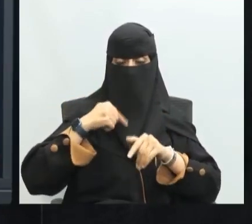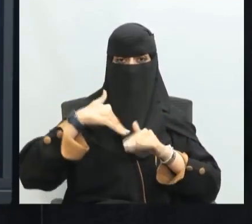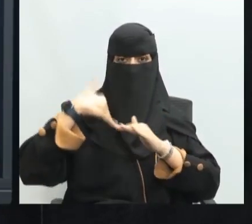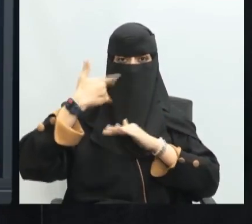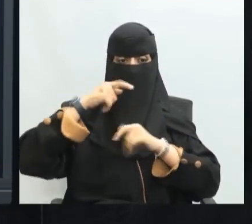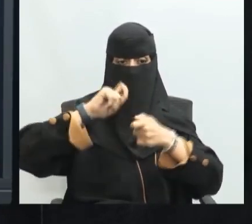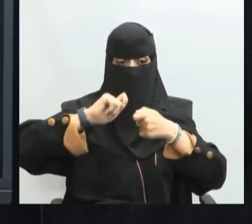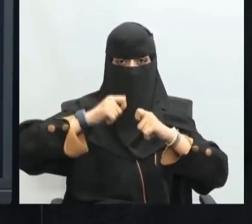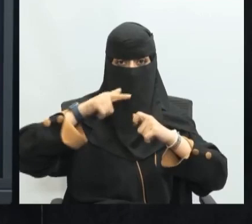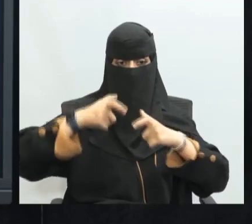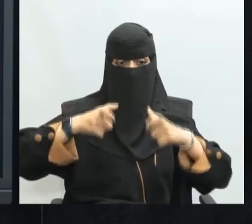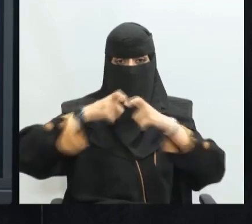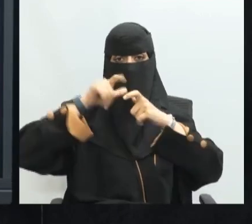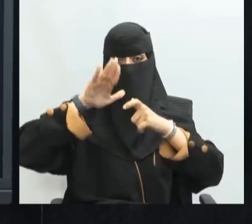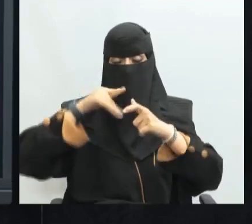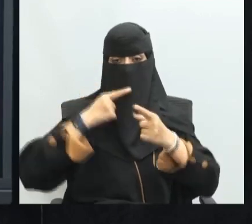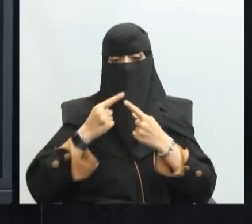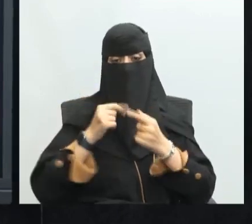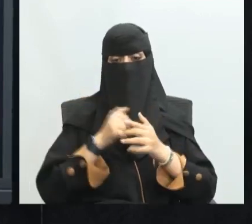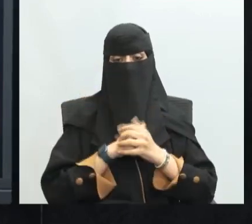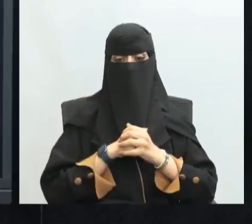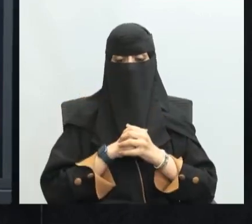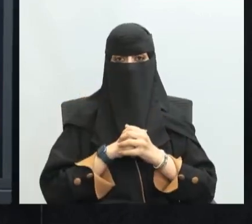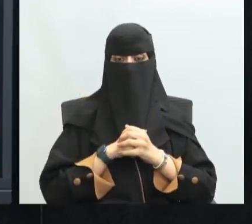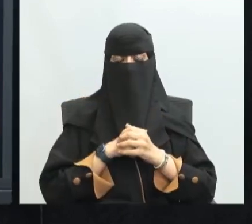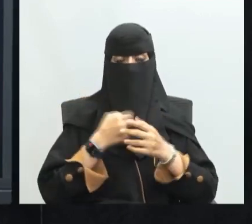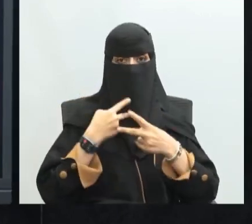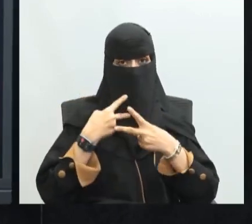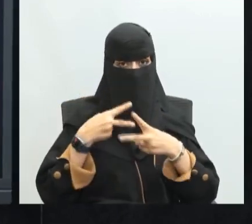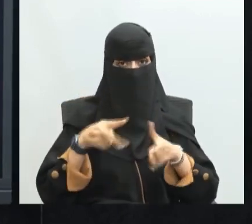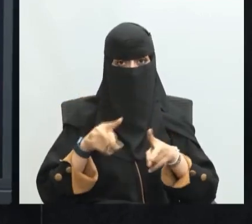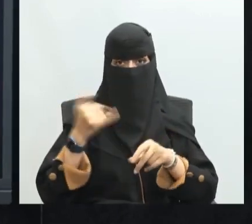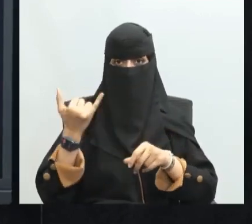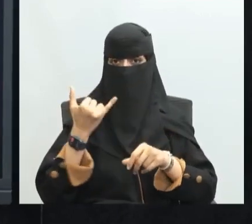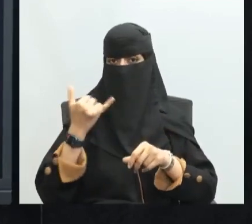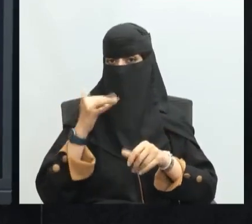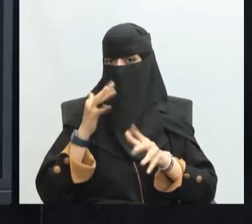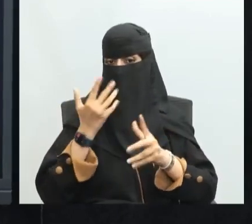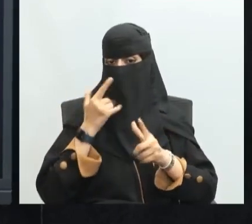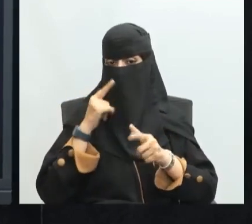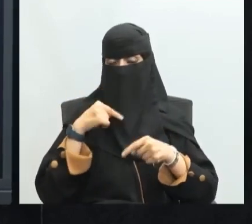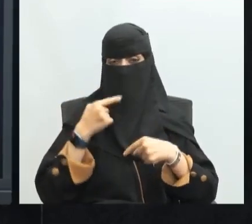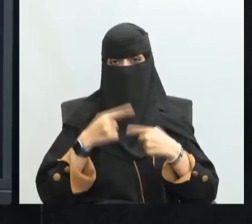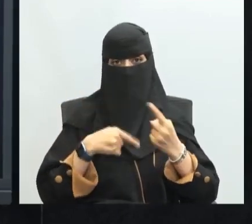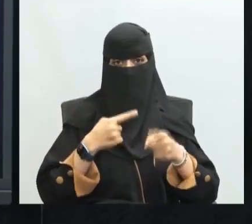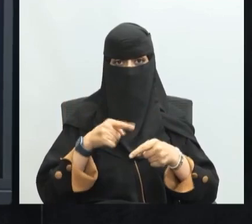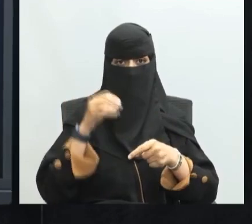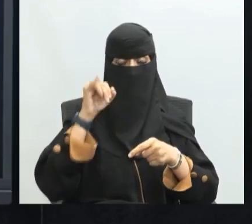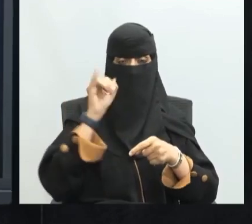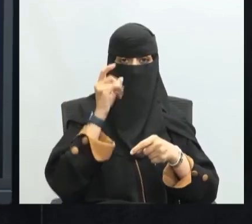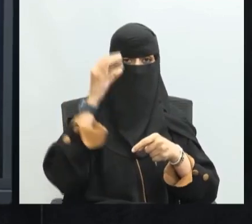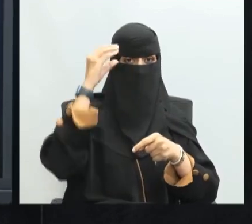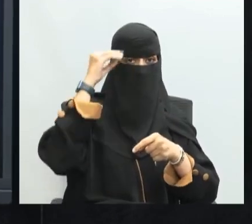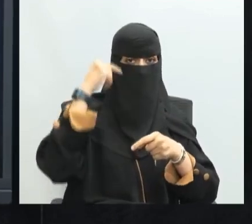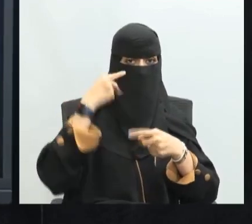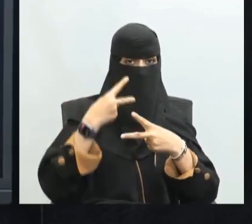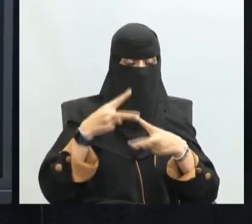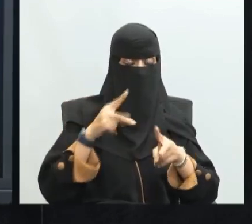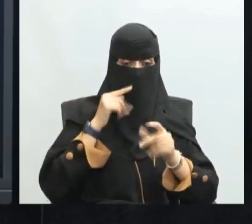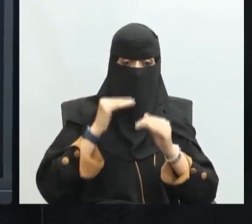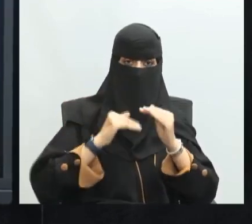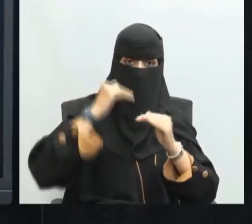عقد هذا الحوار والبدء بالاهم فدائما من الحكمه هو البدء